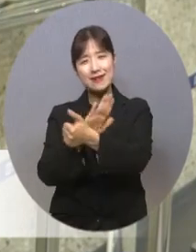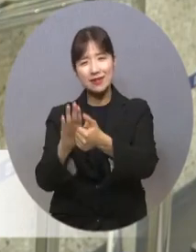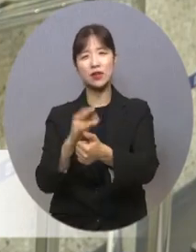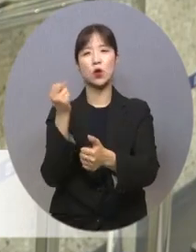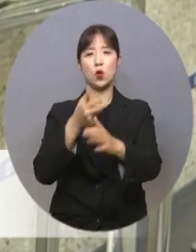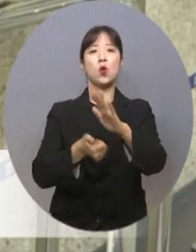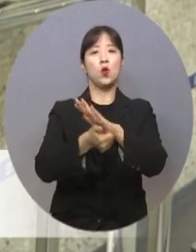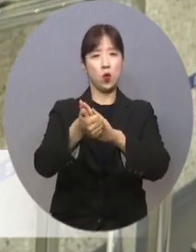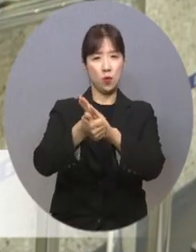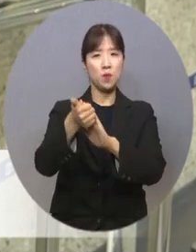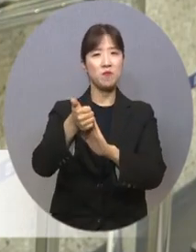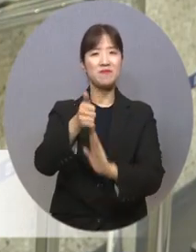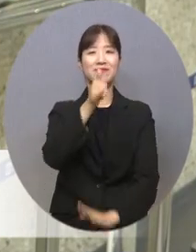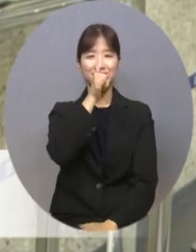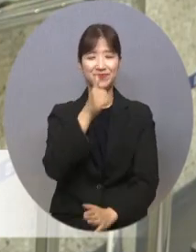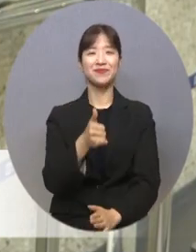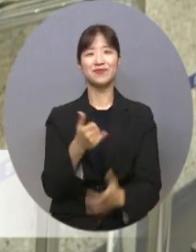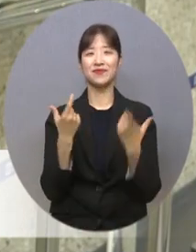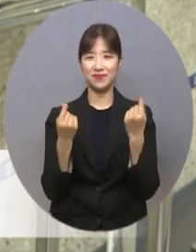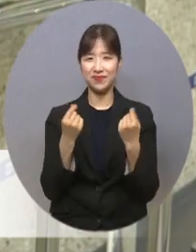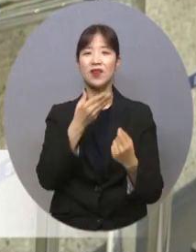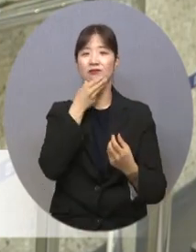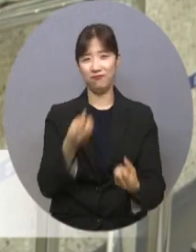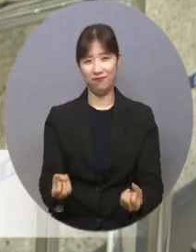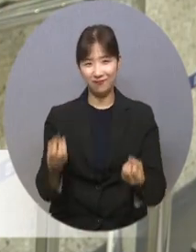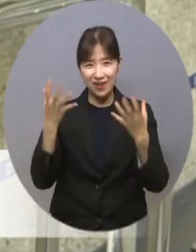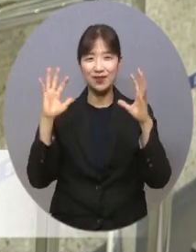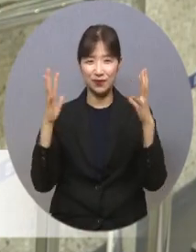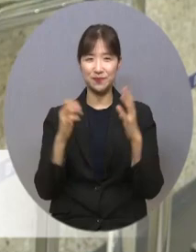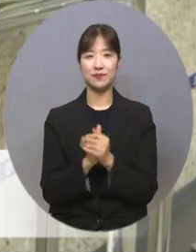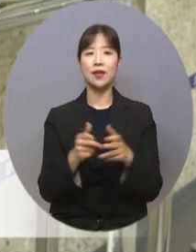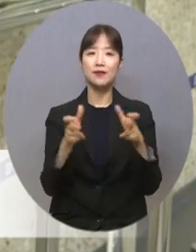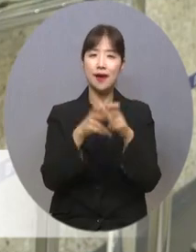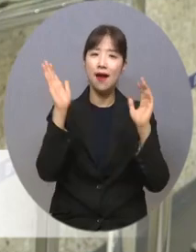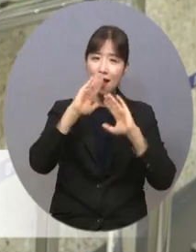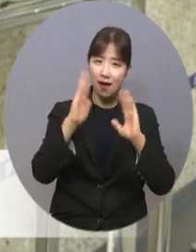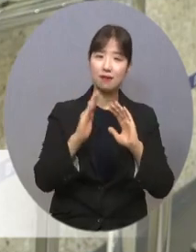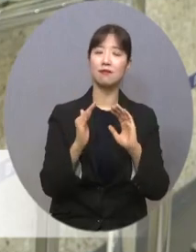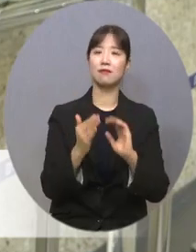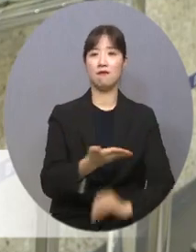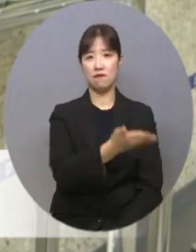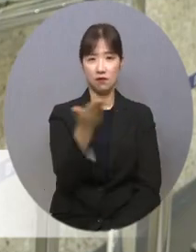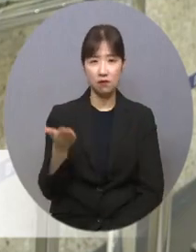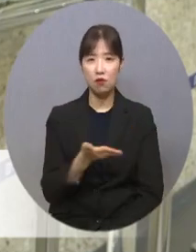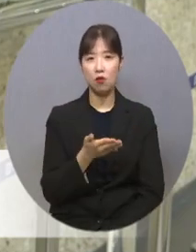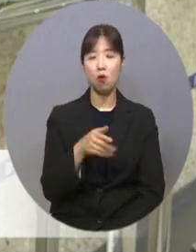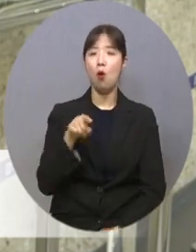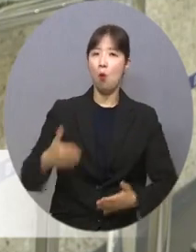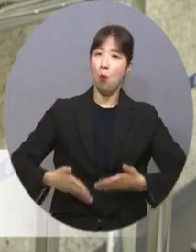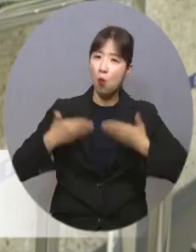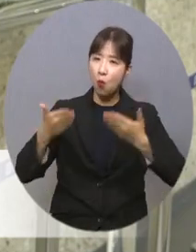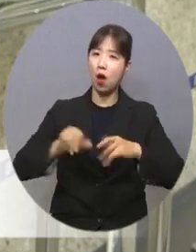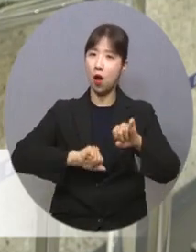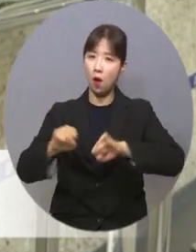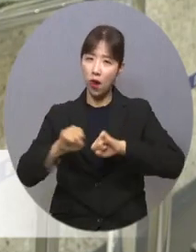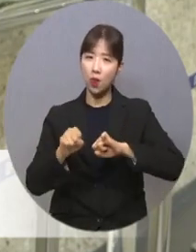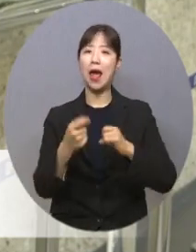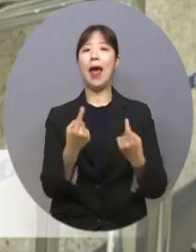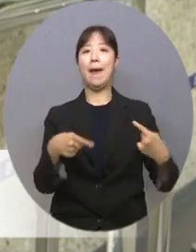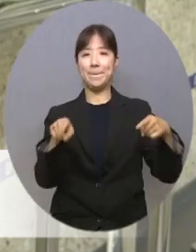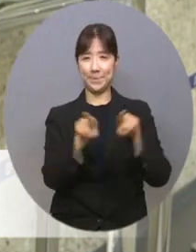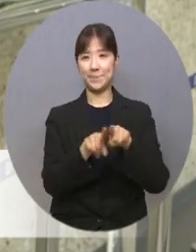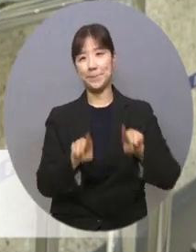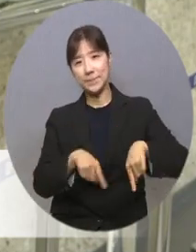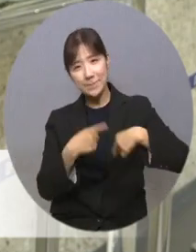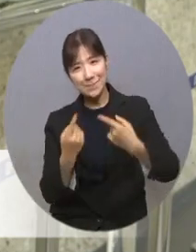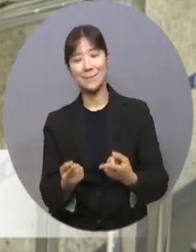또 희망적으로 응원하면서 축하드립니다. 장애 학생들도 이러한 봉사활동에 함께